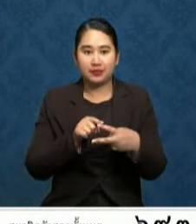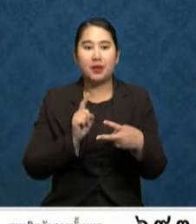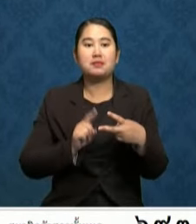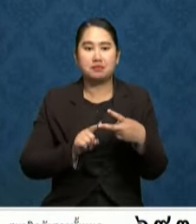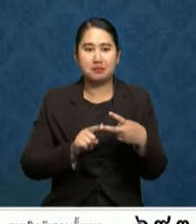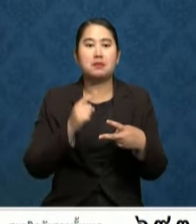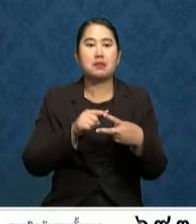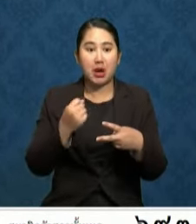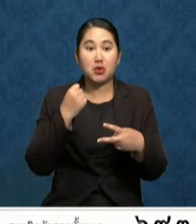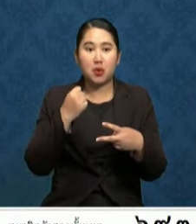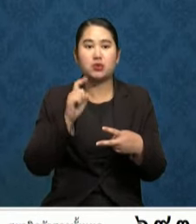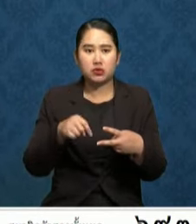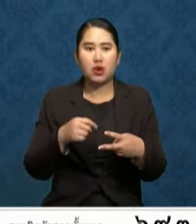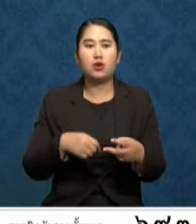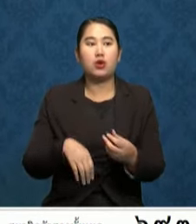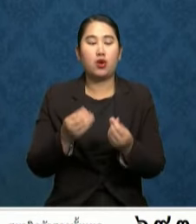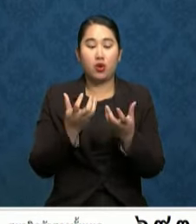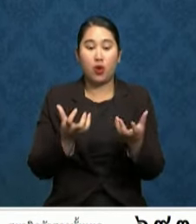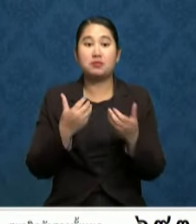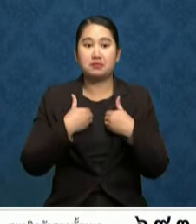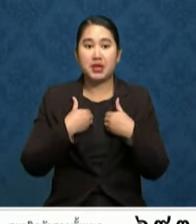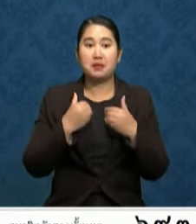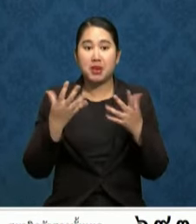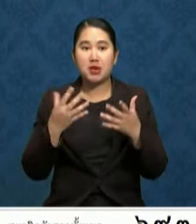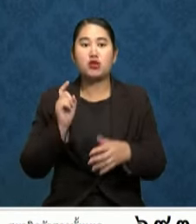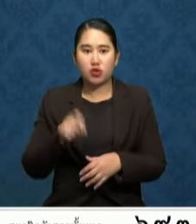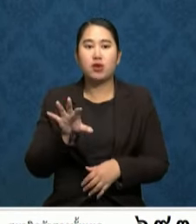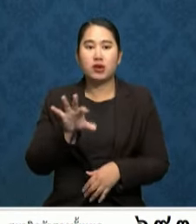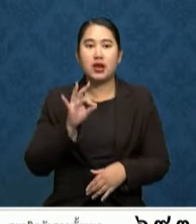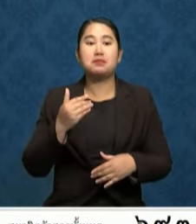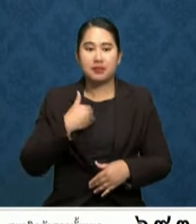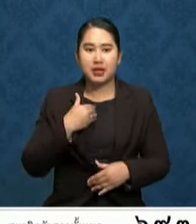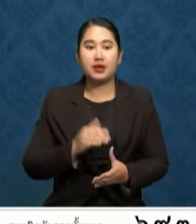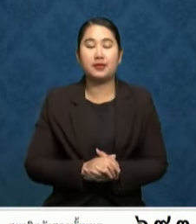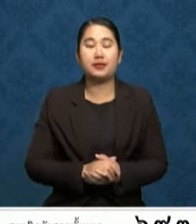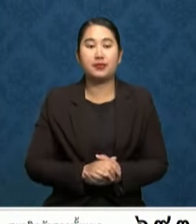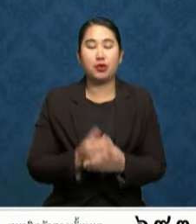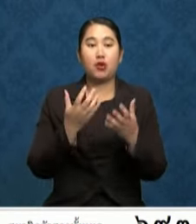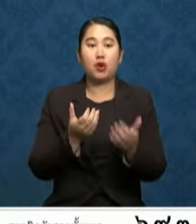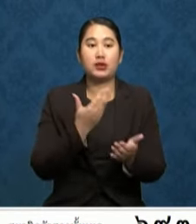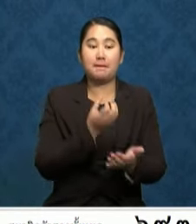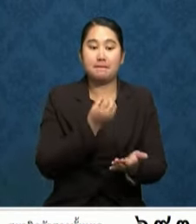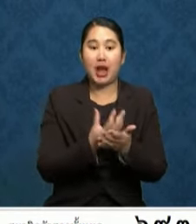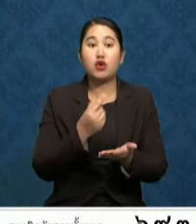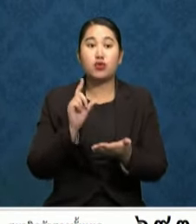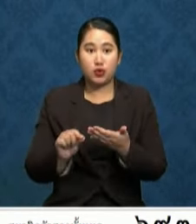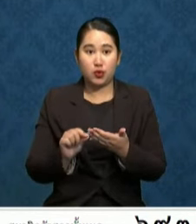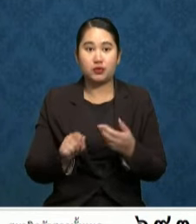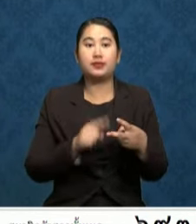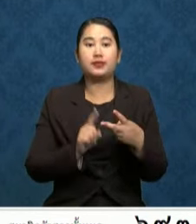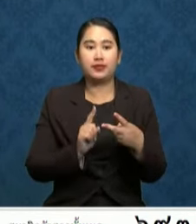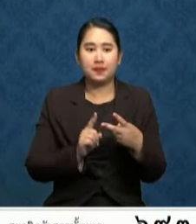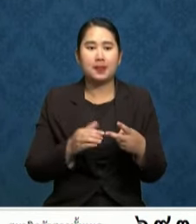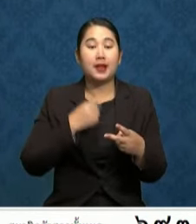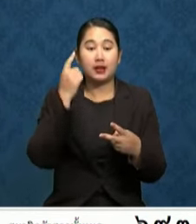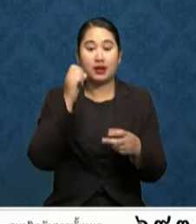คงคือต้องมีใช้ระหว่างของไม่มีใช้กับของมีใช้เลือกต้องมีใช้ก่อน 2ระหว่างราคาแพงถูกนี้เป็นเรื่องที่ 2ทีนี้